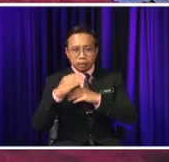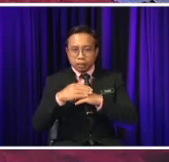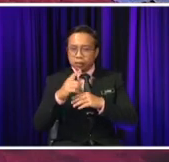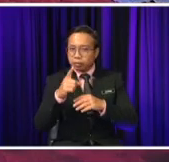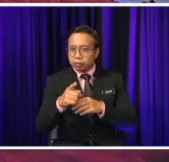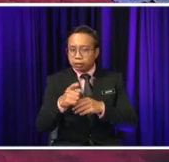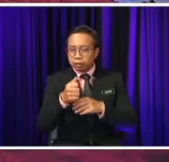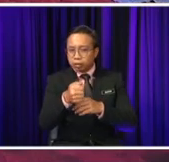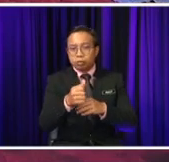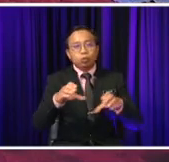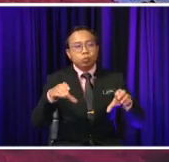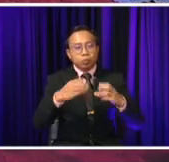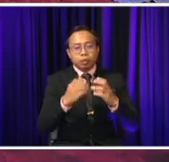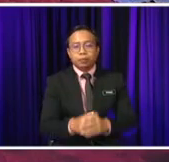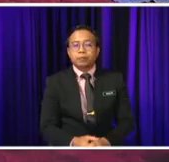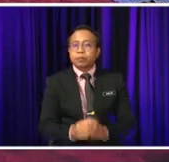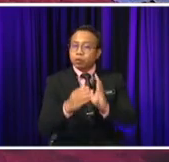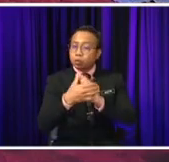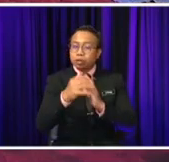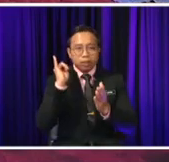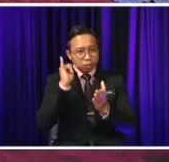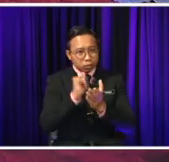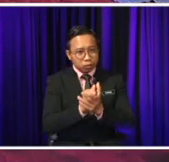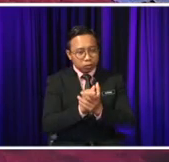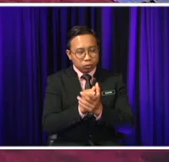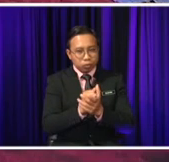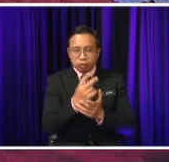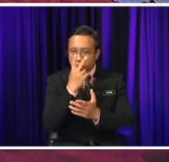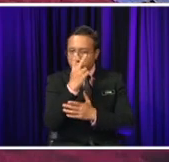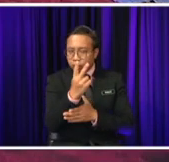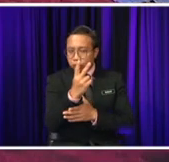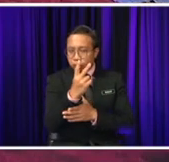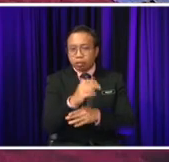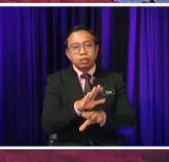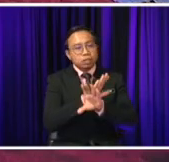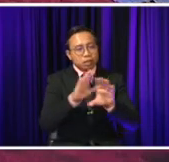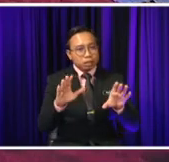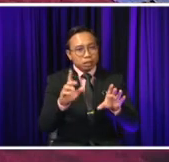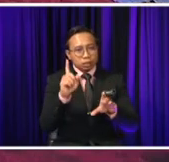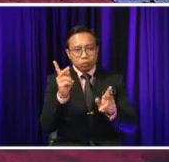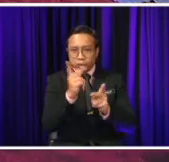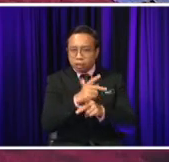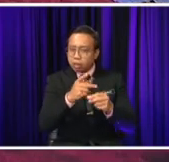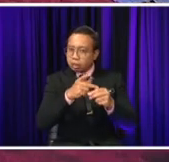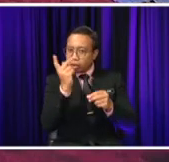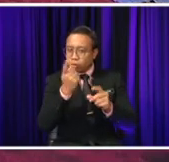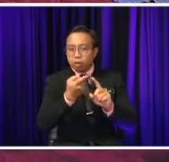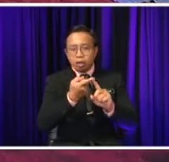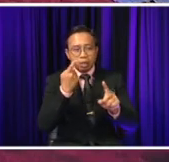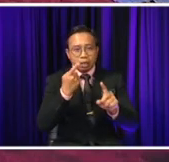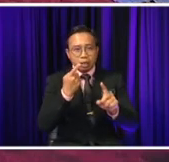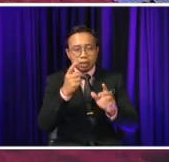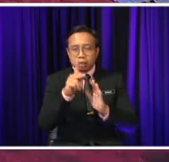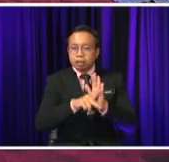kerjakan oleh itu awasilah agar jangan sekali-kali kamu tak keluar dari landasan